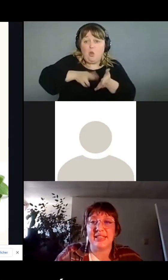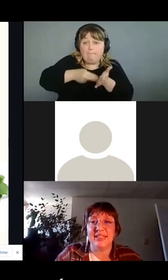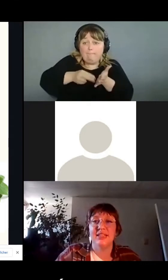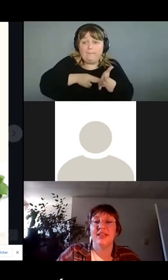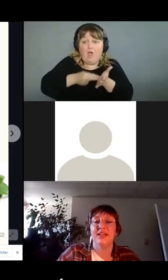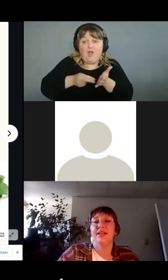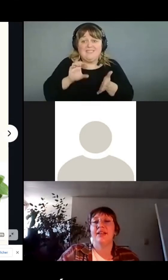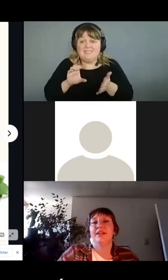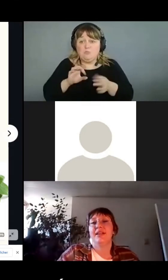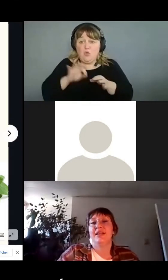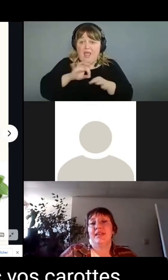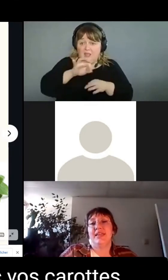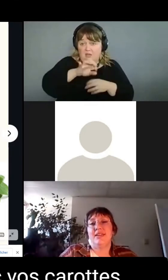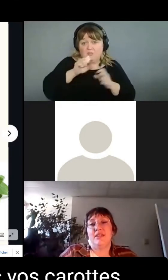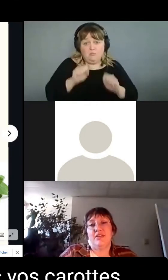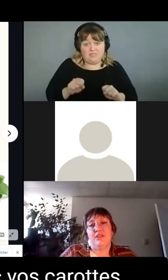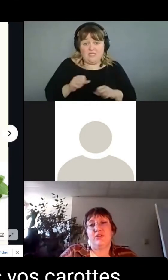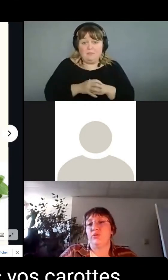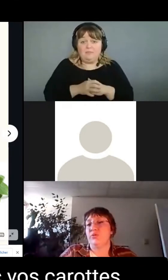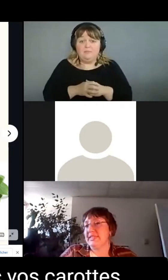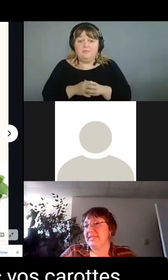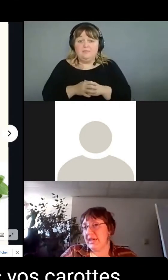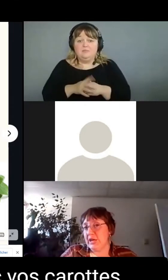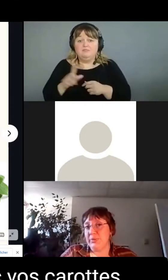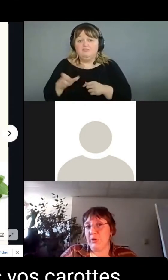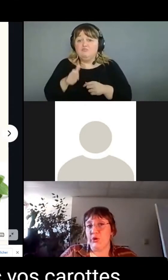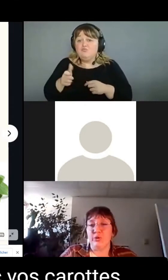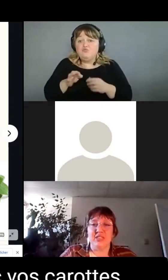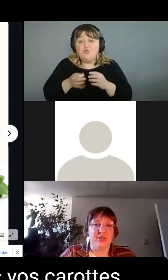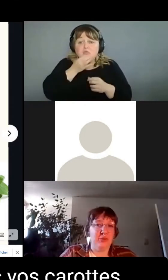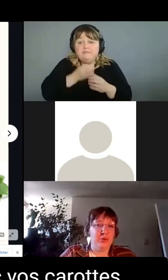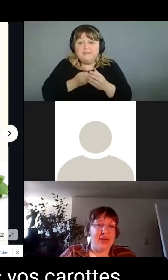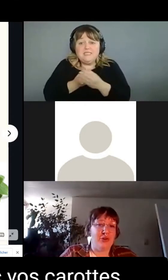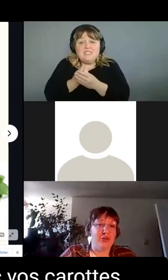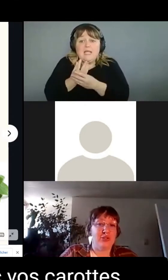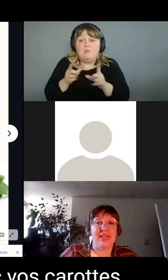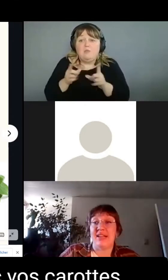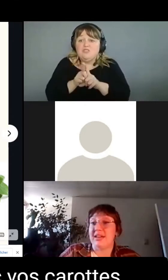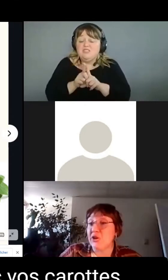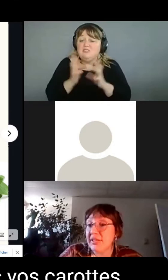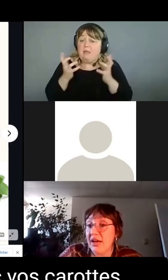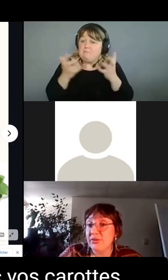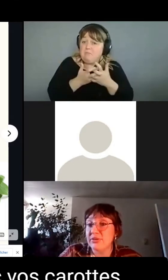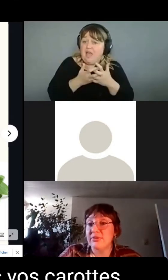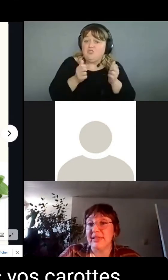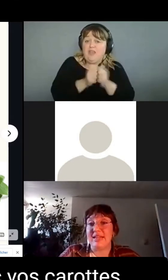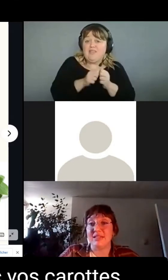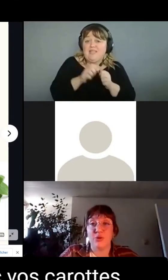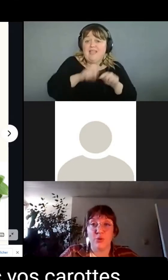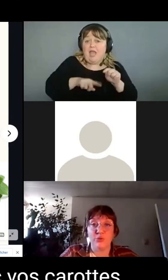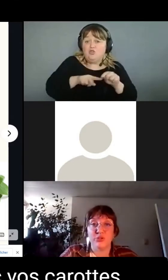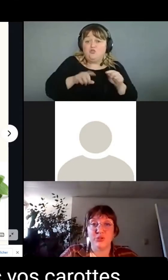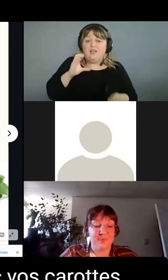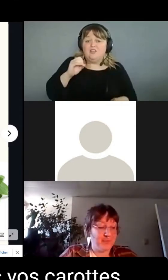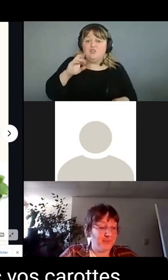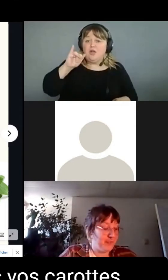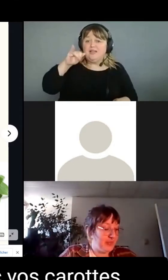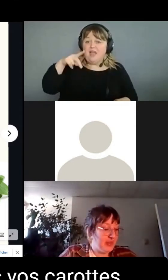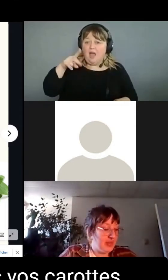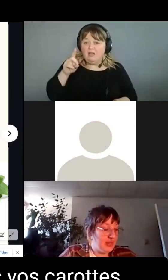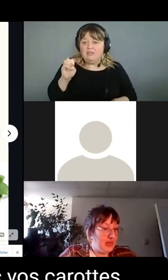ça cette année. Et d'autres fines herbes heureuses avec vos carottes seraient de la coriandre et de la sauge.